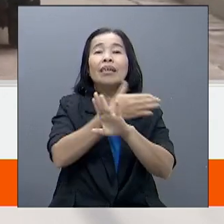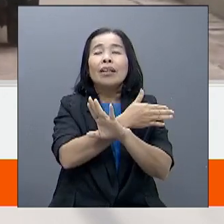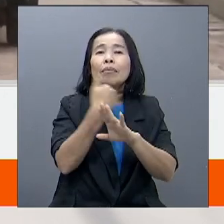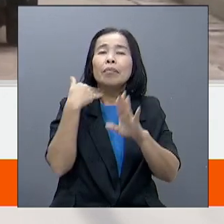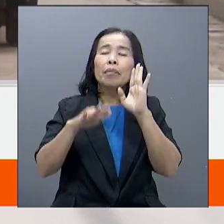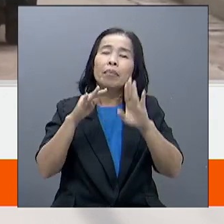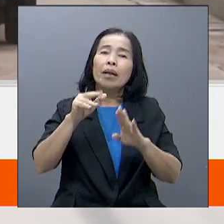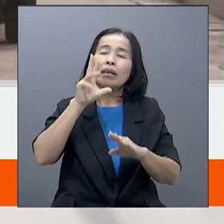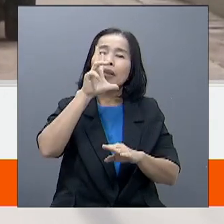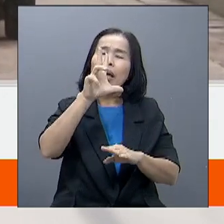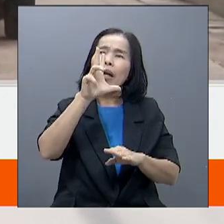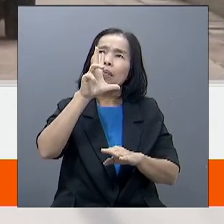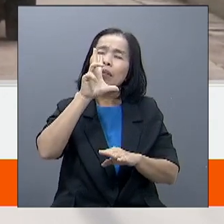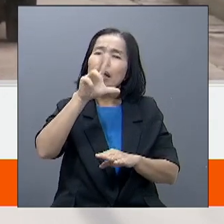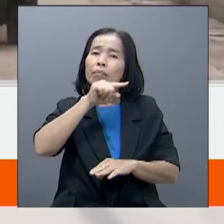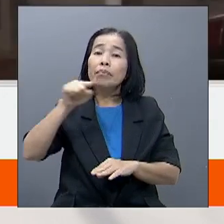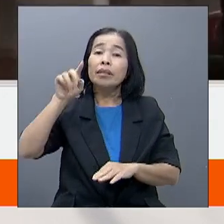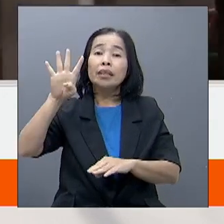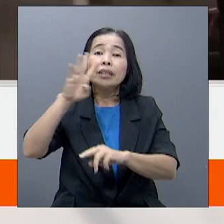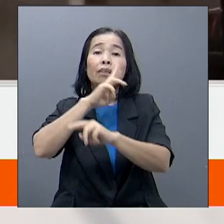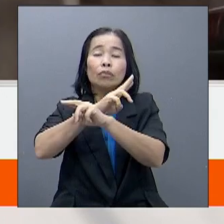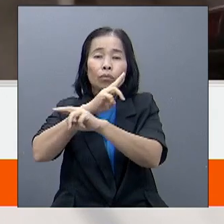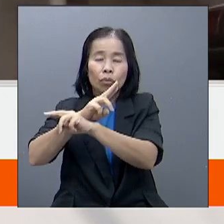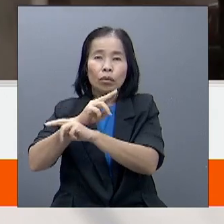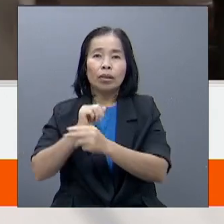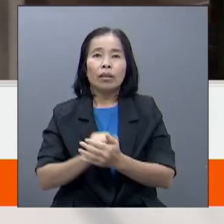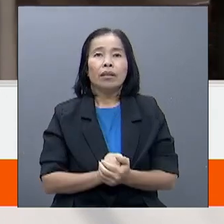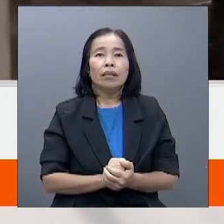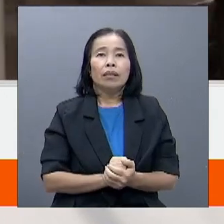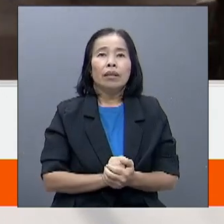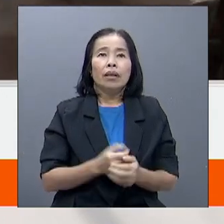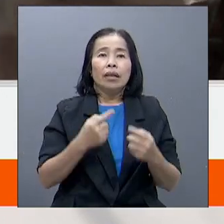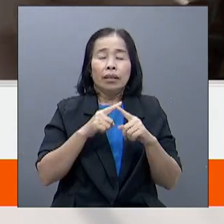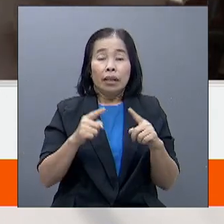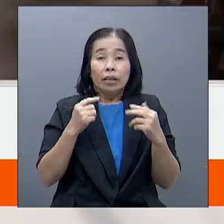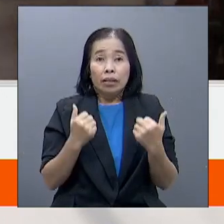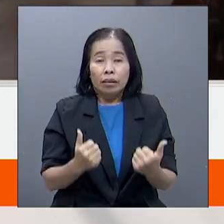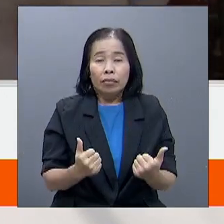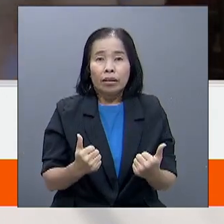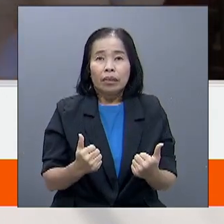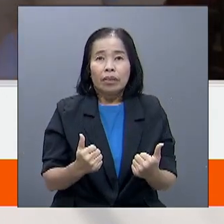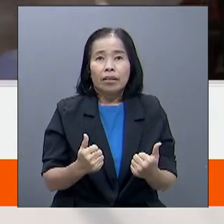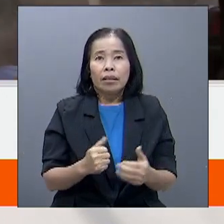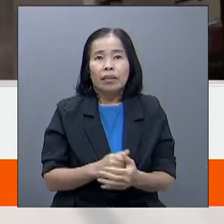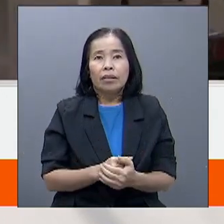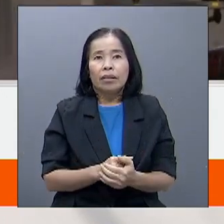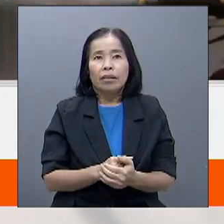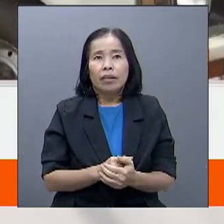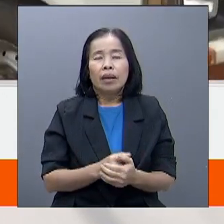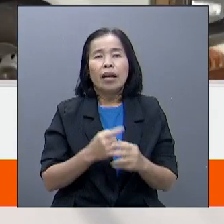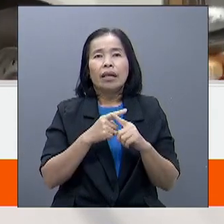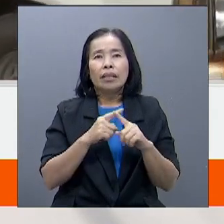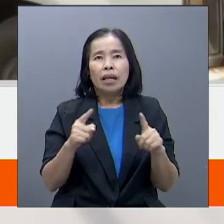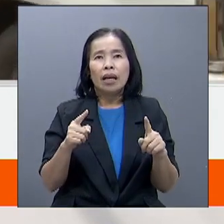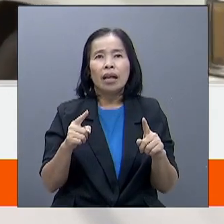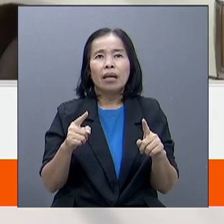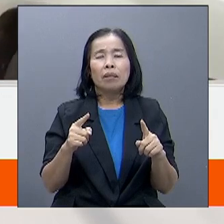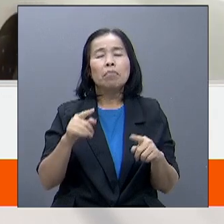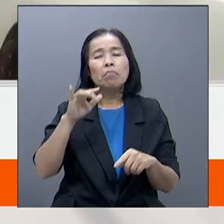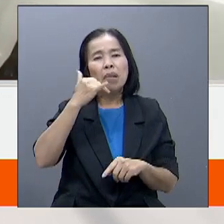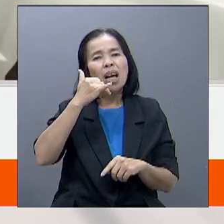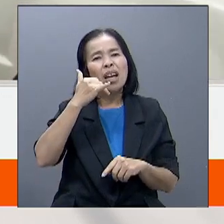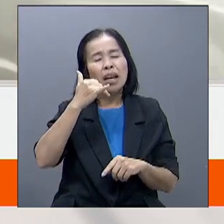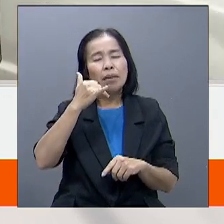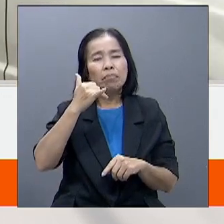เท่านะครับแล้วก็มาเป็นสถิติอยู่เช่นนี้นะครับถ้าเกิดมีเอลนีโน่นะครับสถานการณ์เราจะพ